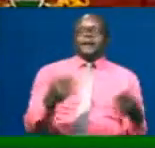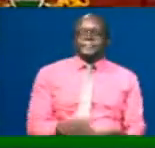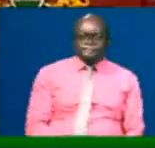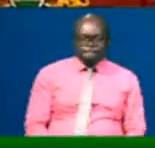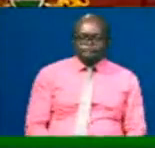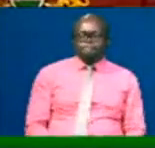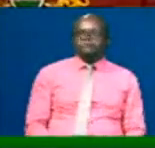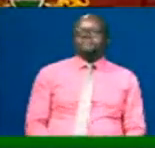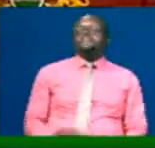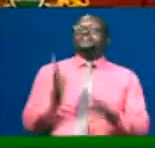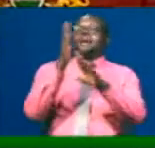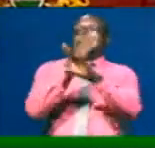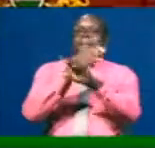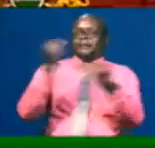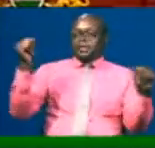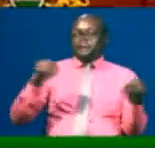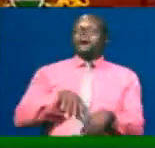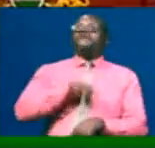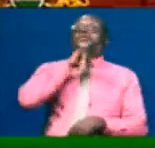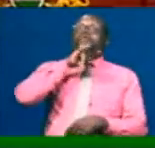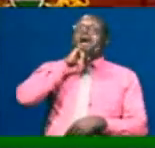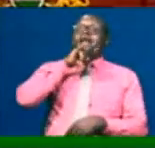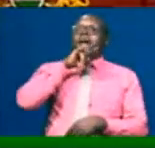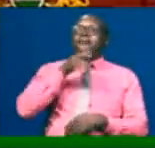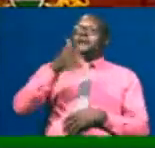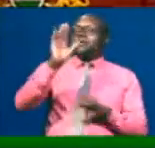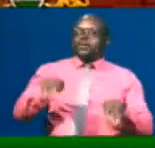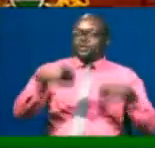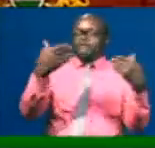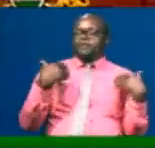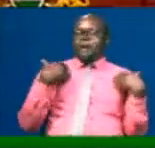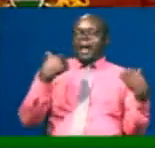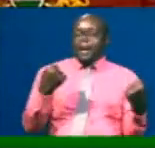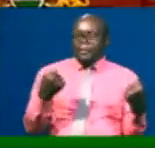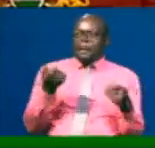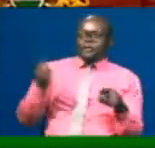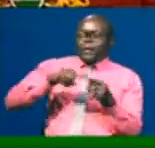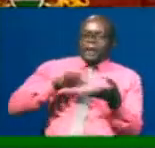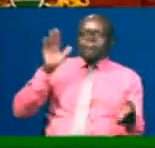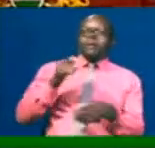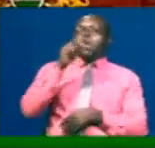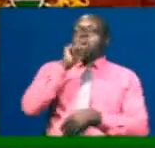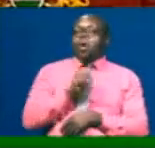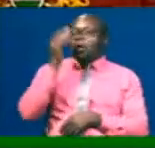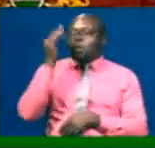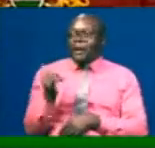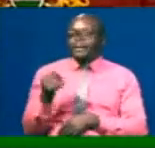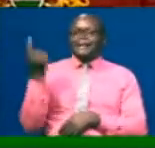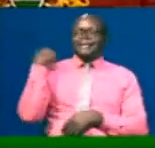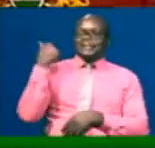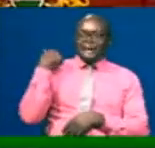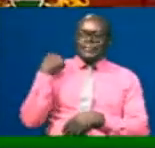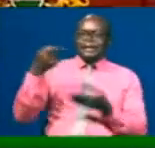Rais Yoweri Kaguta Museveni. Mungu akupe afya na akuongezee umri, kwa sababu jana